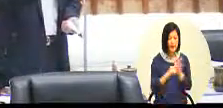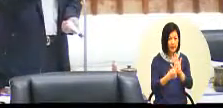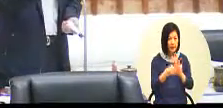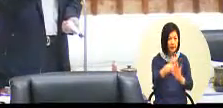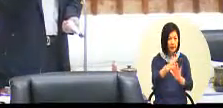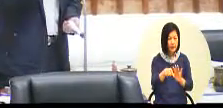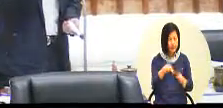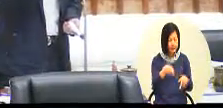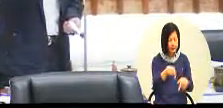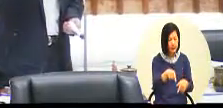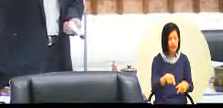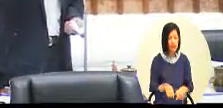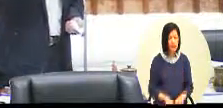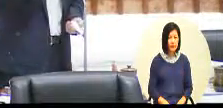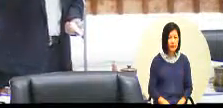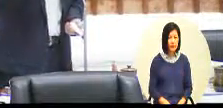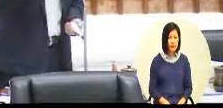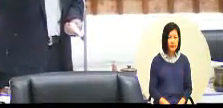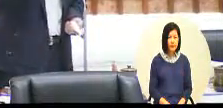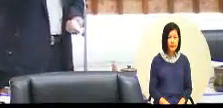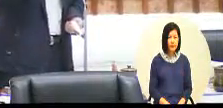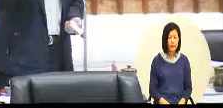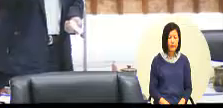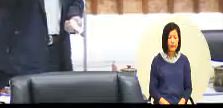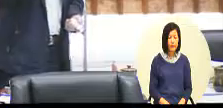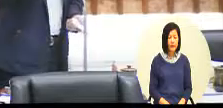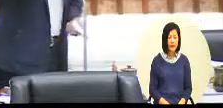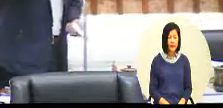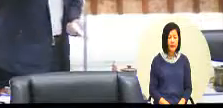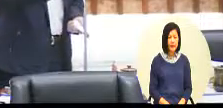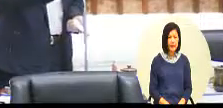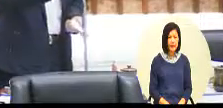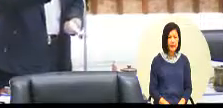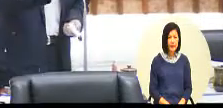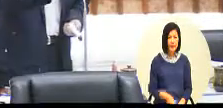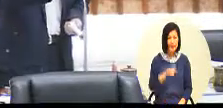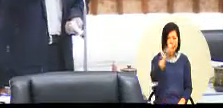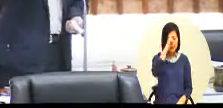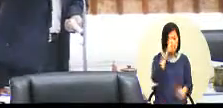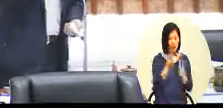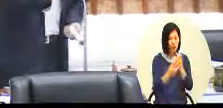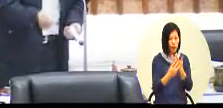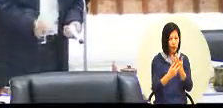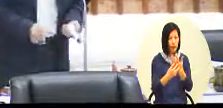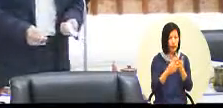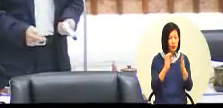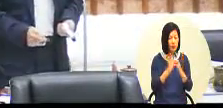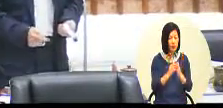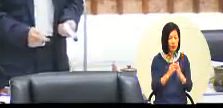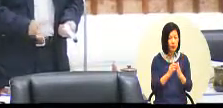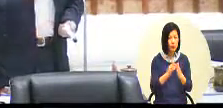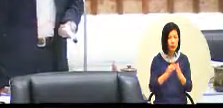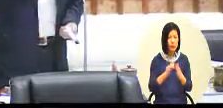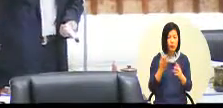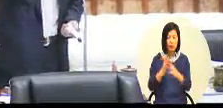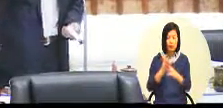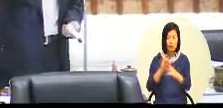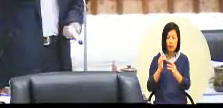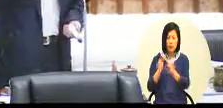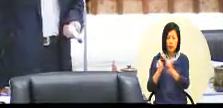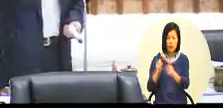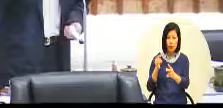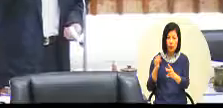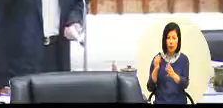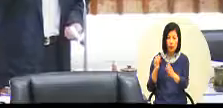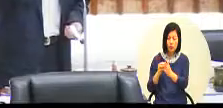面哦，这上面我们希望在这上面卫生局也好，我们社会局也好，对于这